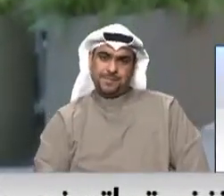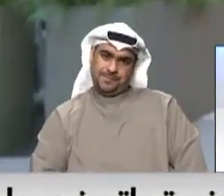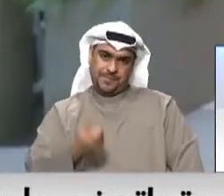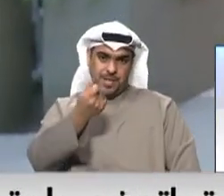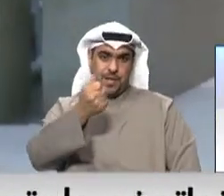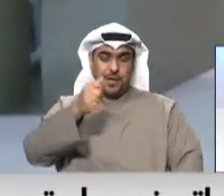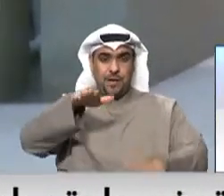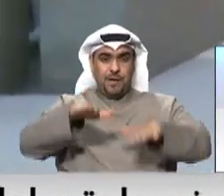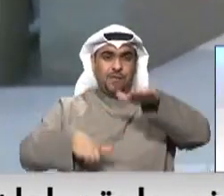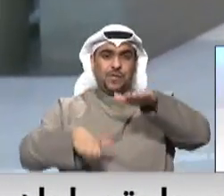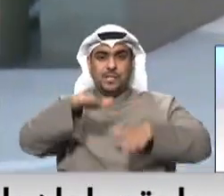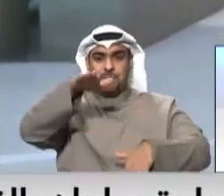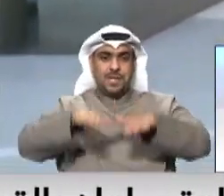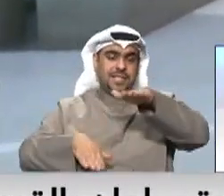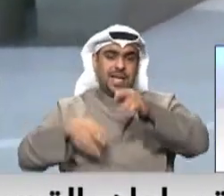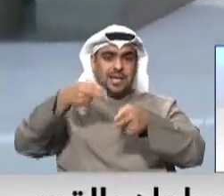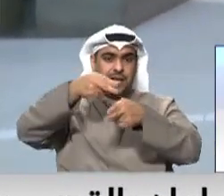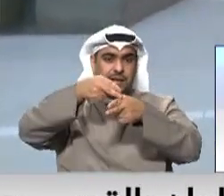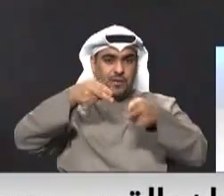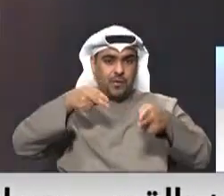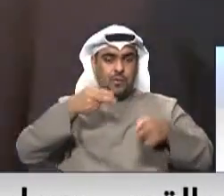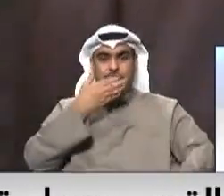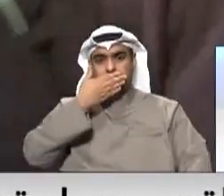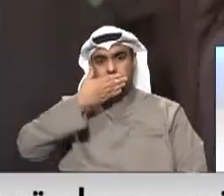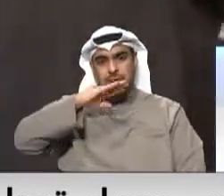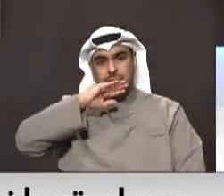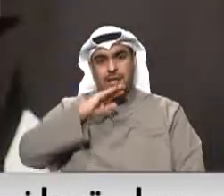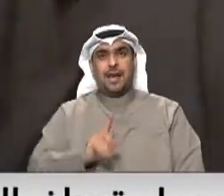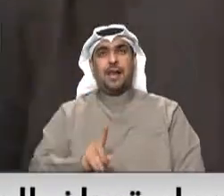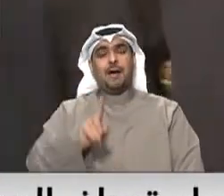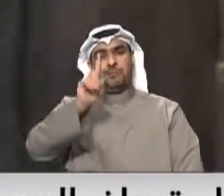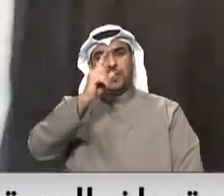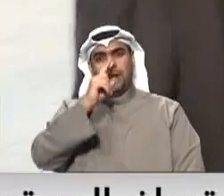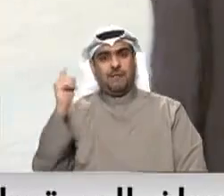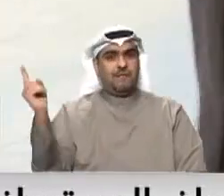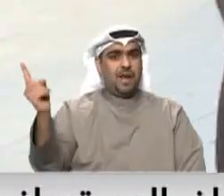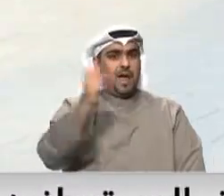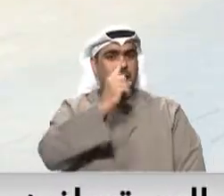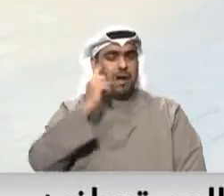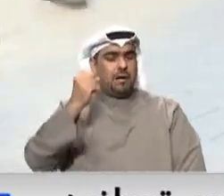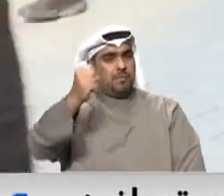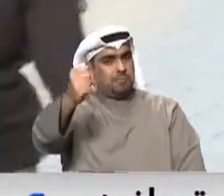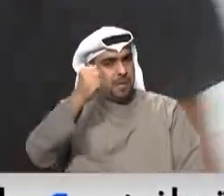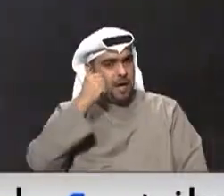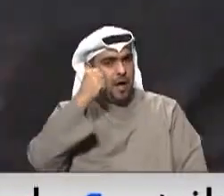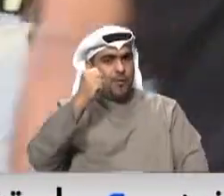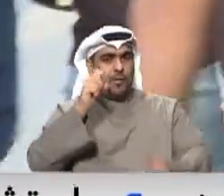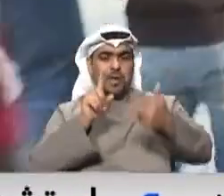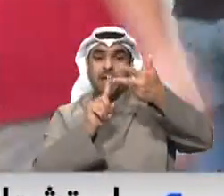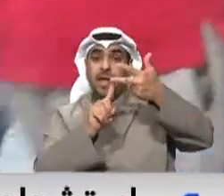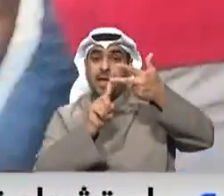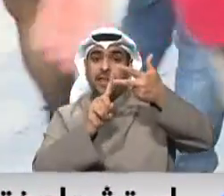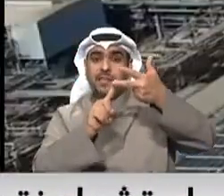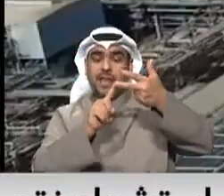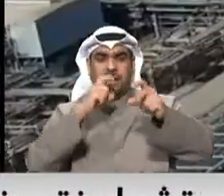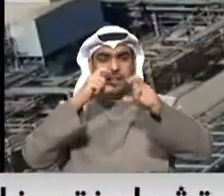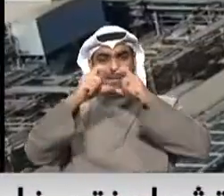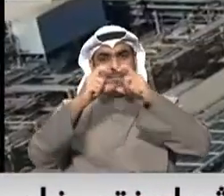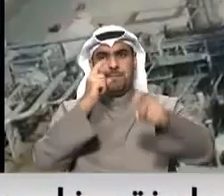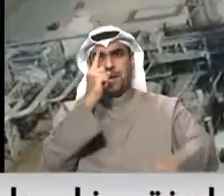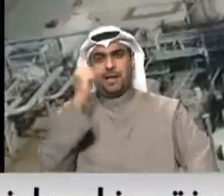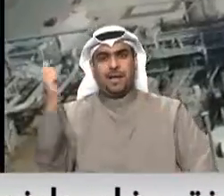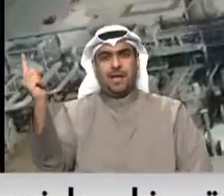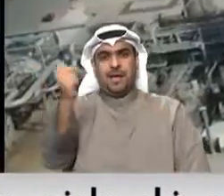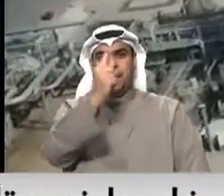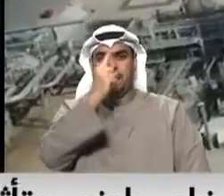في دوله الكويت تظل من بين اقوى الميزانيات السياديه التي تصنفها وكاله فيتش للتصنيف الائتمانيه